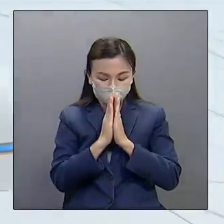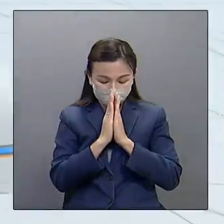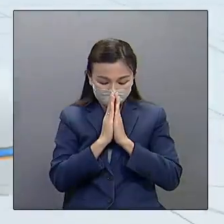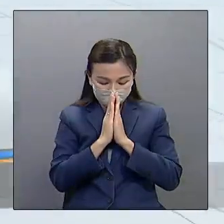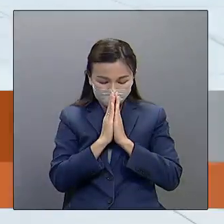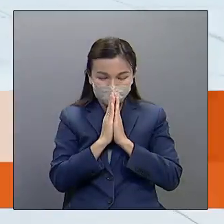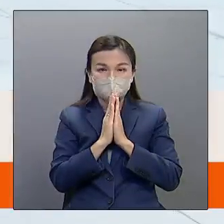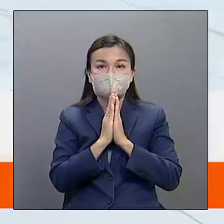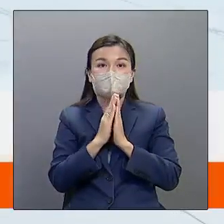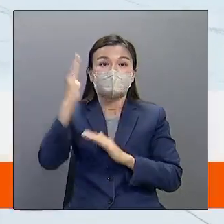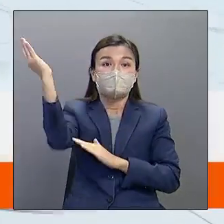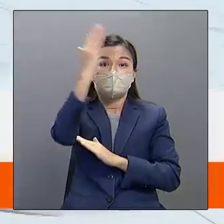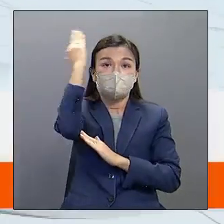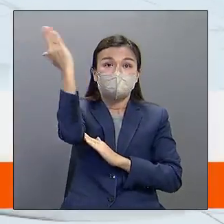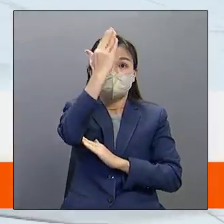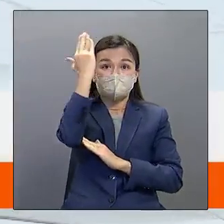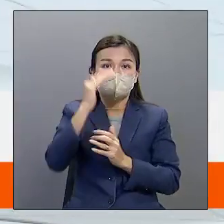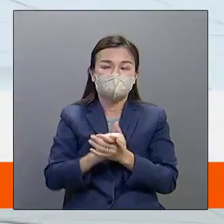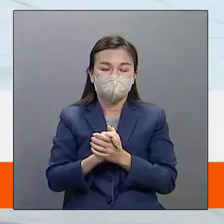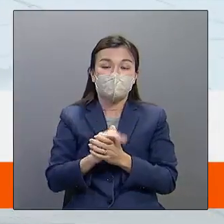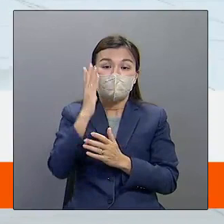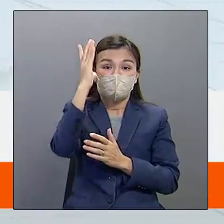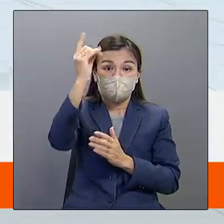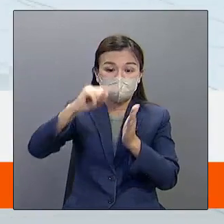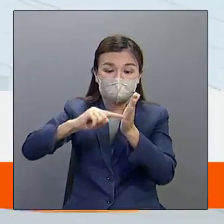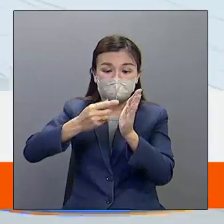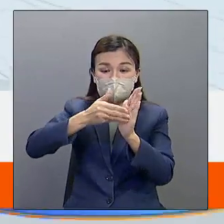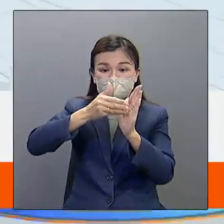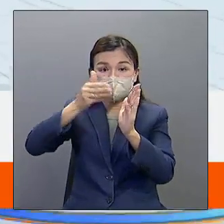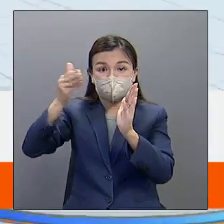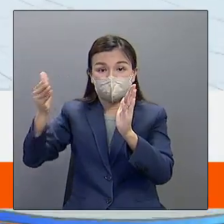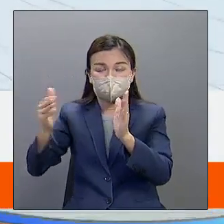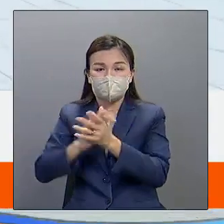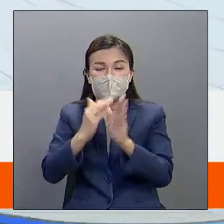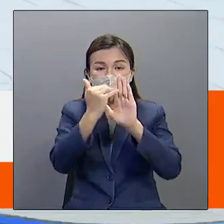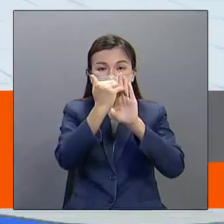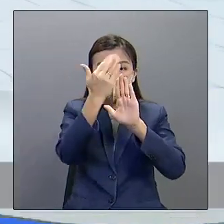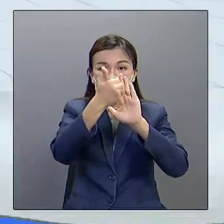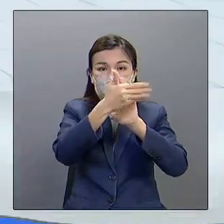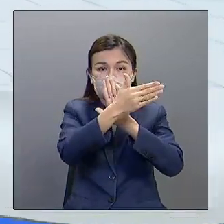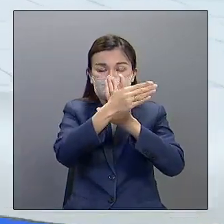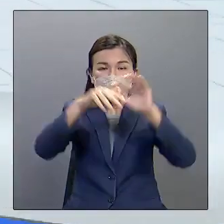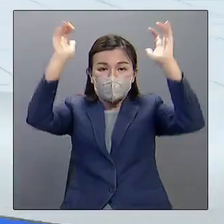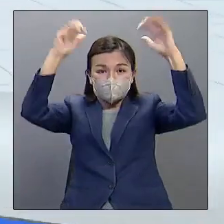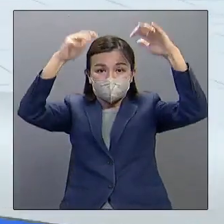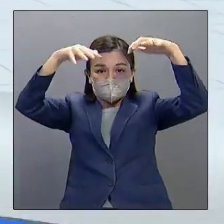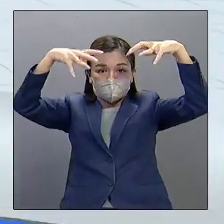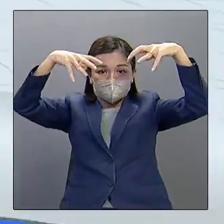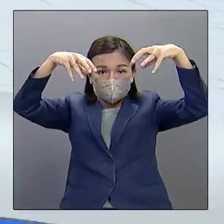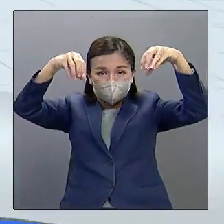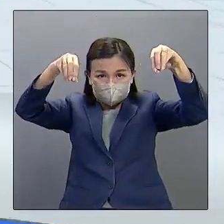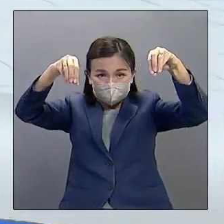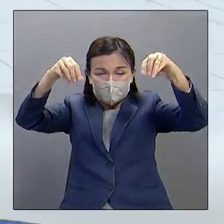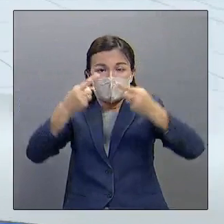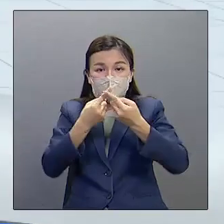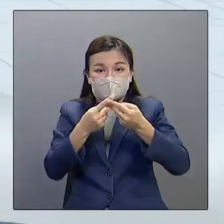วัสดีค่ะสภาพอากาศในช่วงตั้งแต่วันพรุ่งนี้เป็นต้นไปนะคะก็คาดว่าบริเวณพื้นที่ภาคเหนือแล้วก็ภาคอีสานนั้นจะมีฝนลดน้อยลงแล้วนะคะแต่อย่างไ